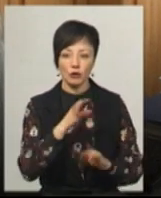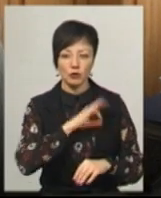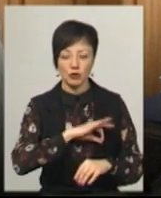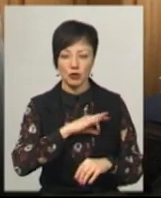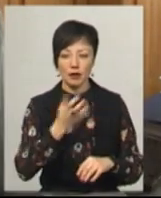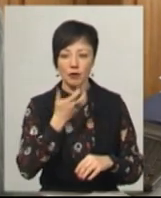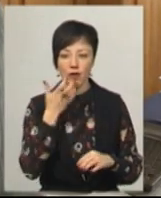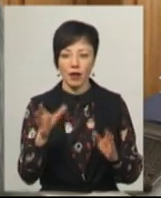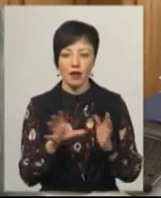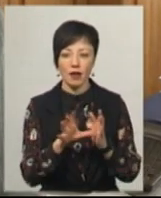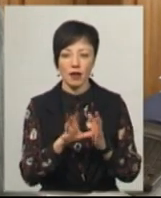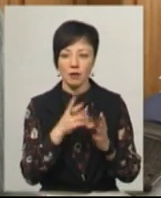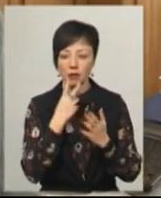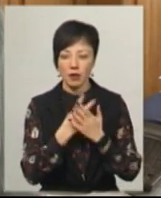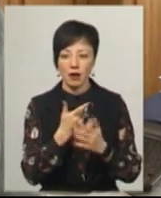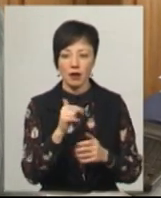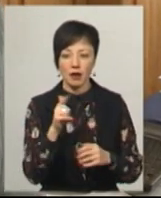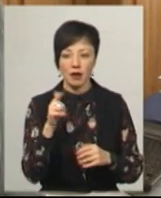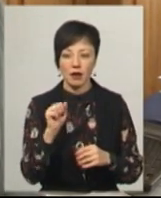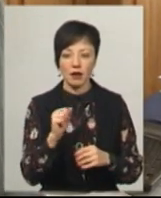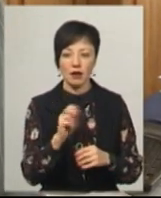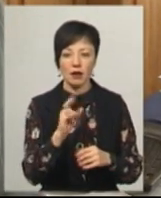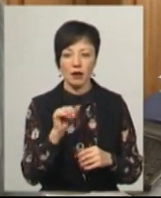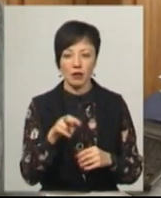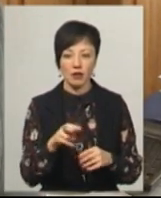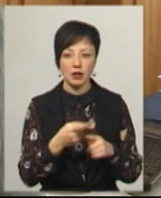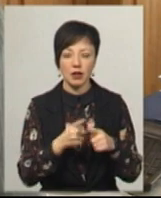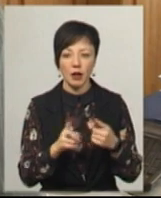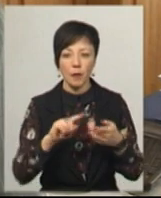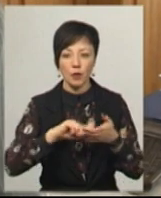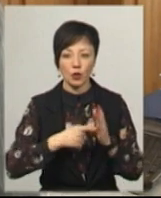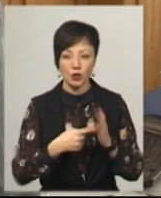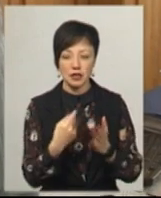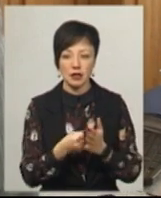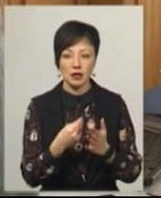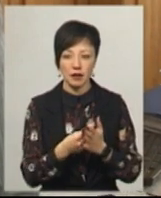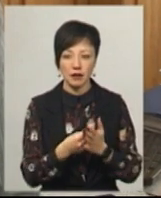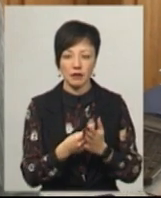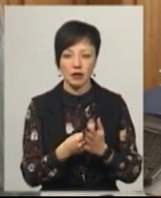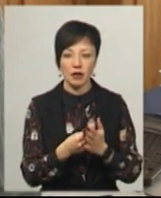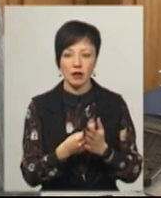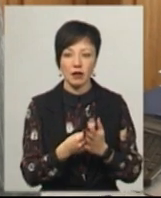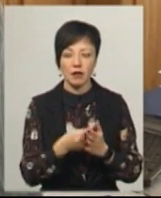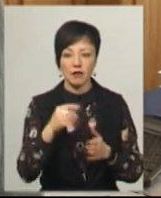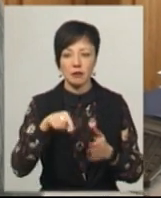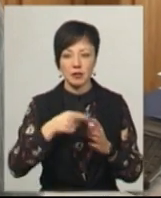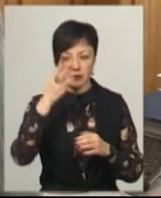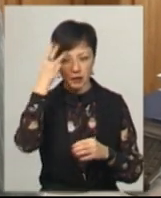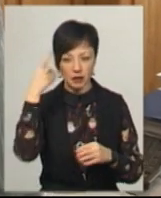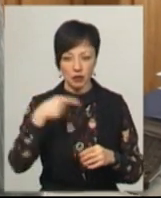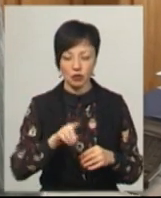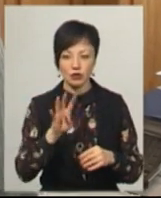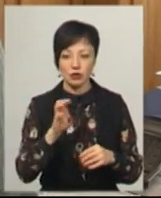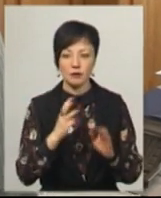в гігакалорії, яку показав лічильник обліку теплової енергії, і множиться на тариф. Вартість гігакалорії в місті Хмельницькому –